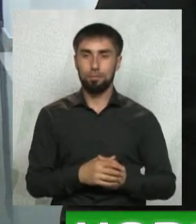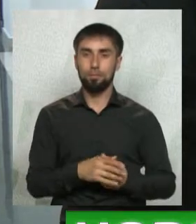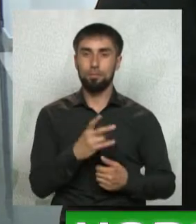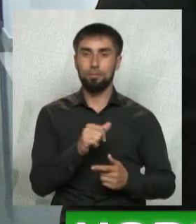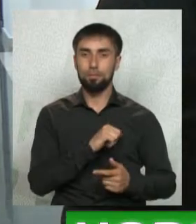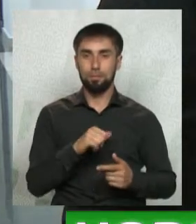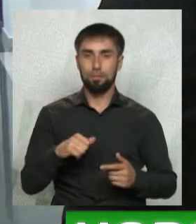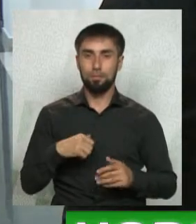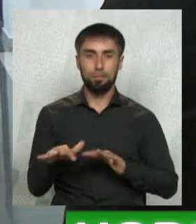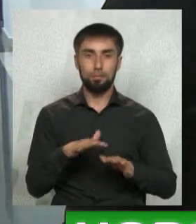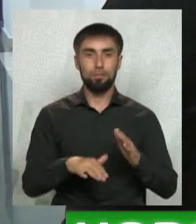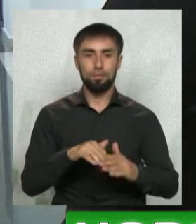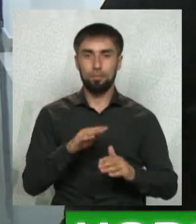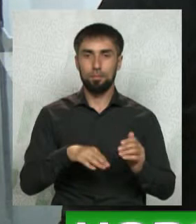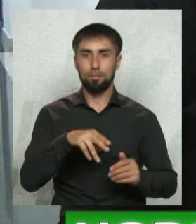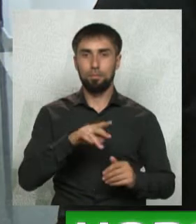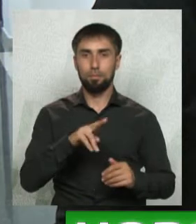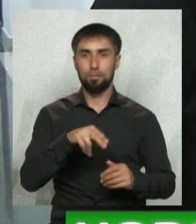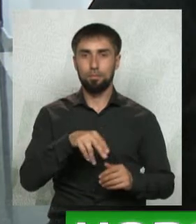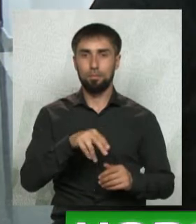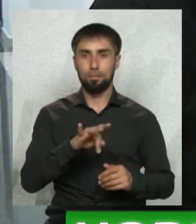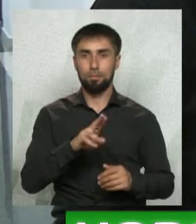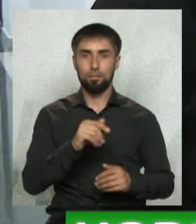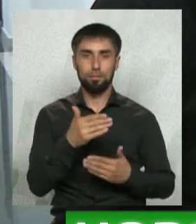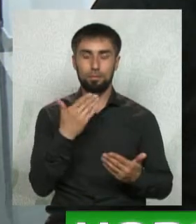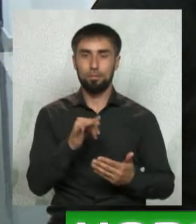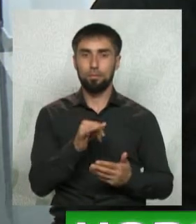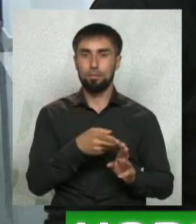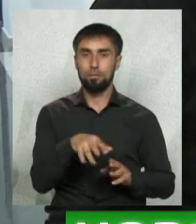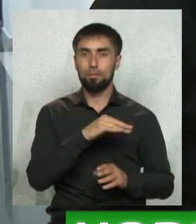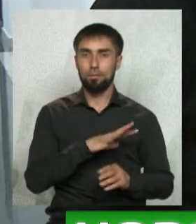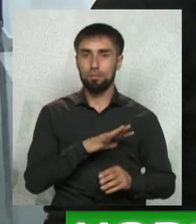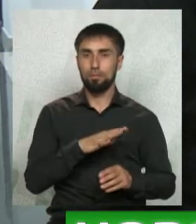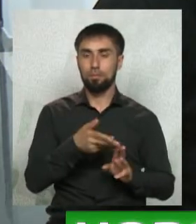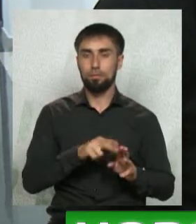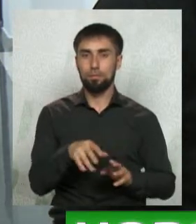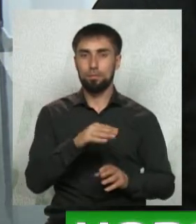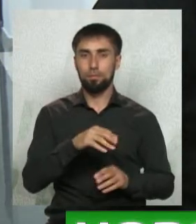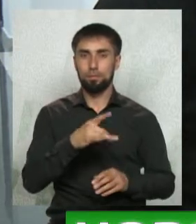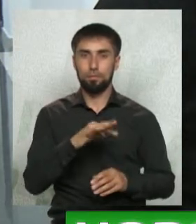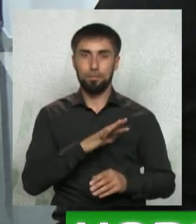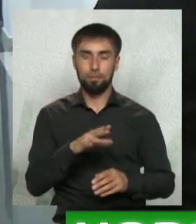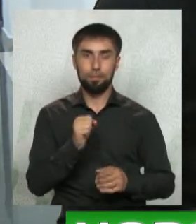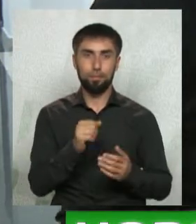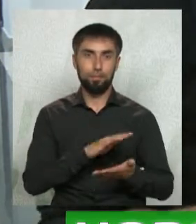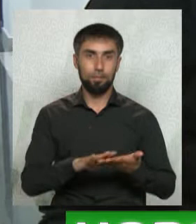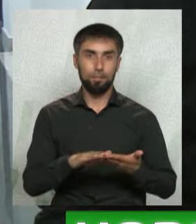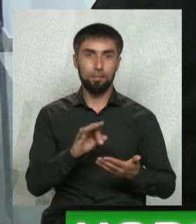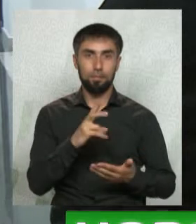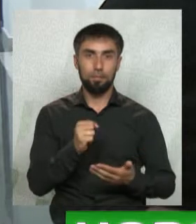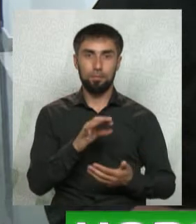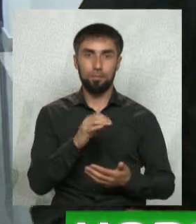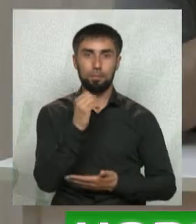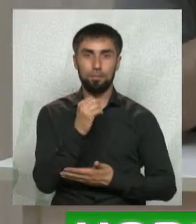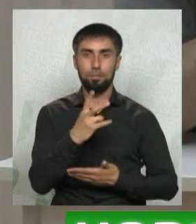На самом деле практики нет вообще никакой. То есть... Их позиция вообще бывает не аргументирована, не обоснована, а чисто она основана